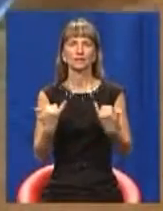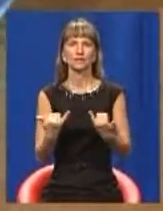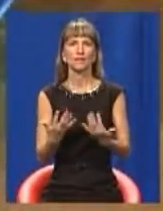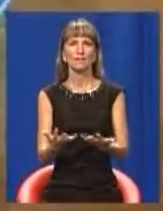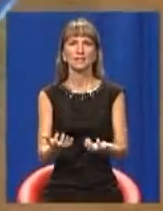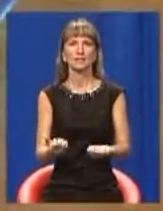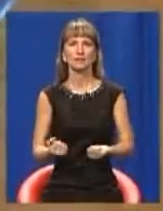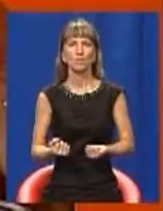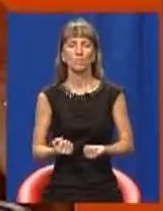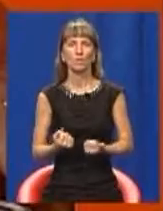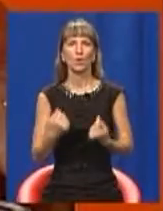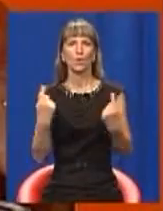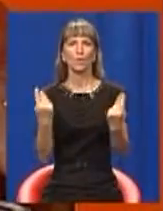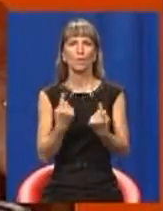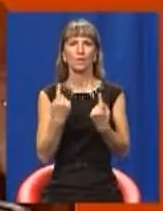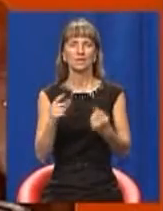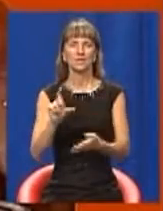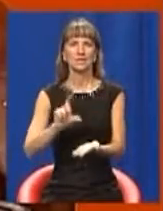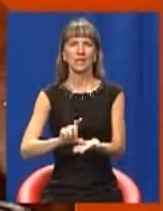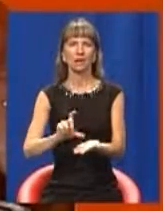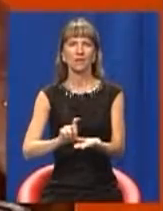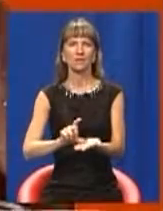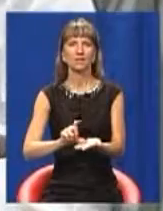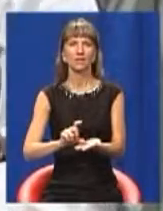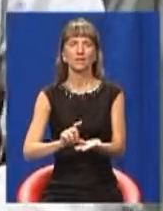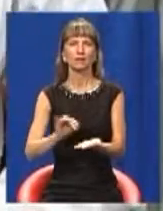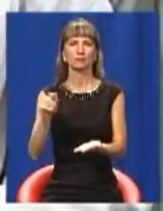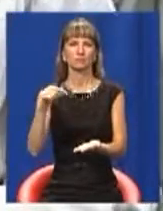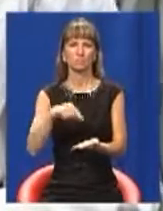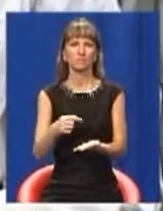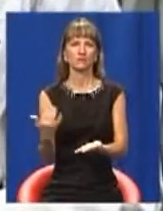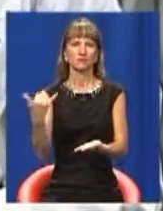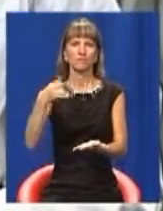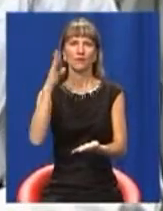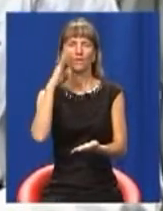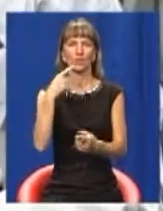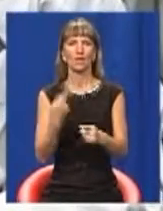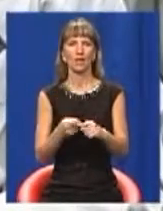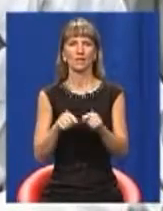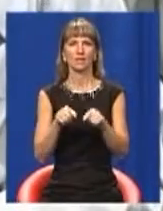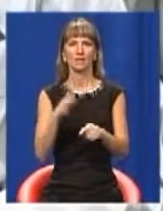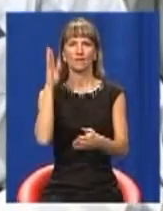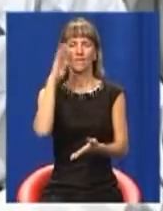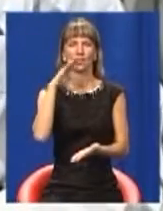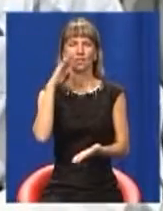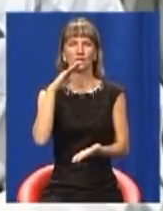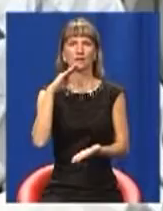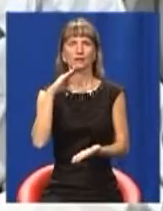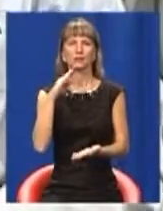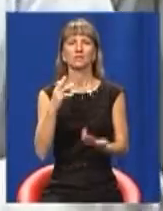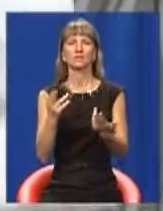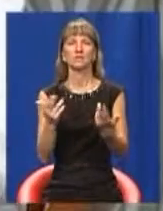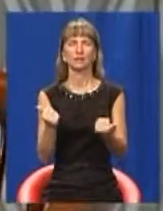Теперь возьмем обычный стаканчик. И в него тоже наберем воды. Этой же воды.